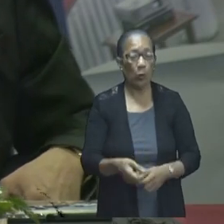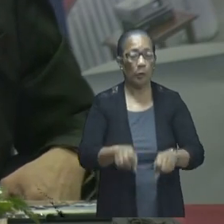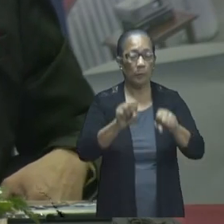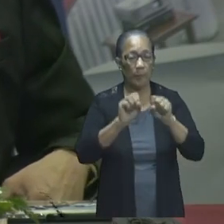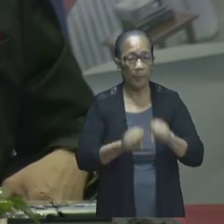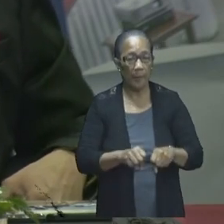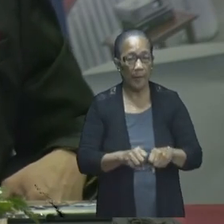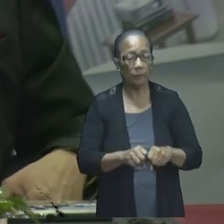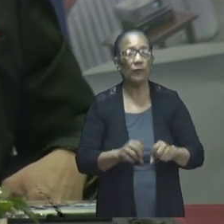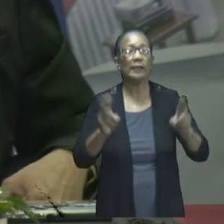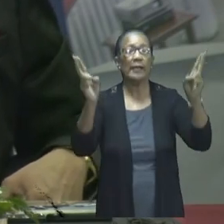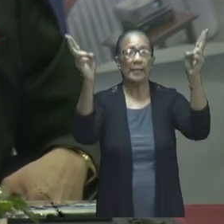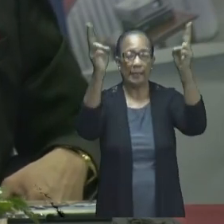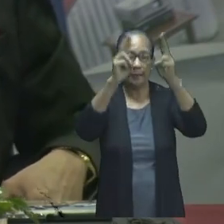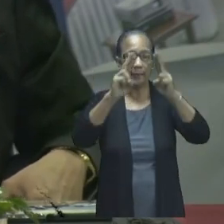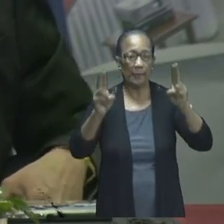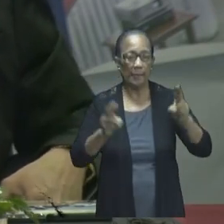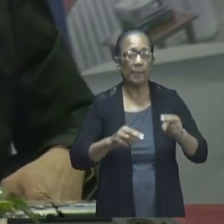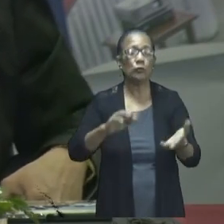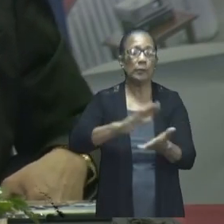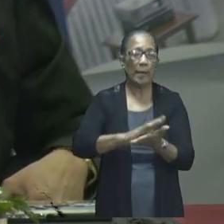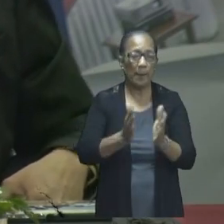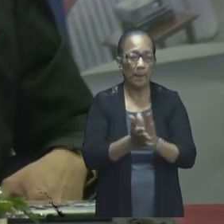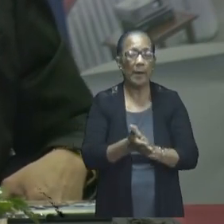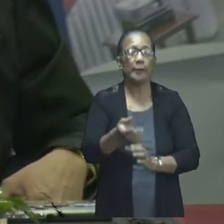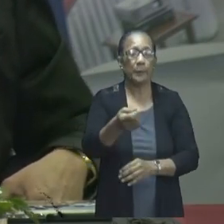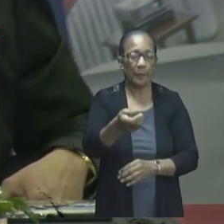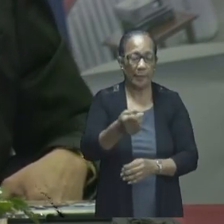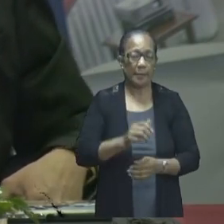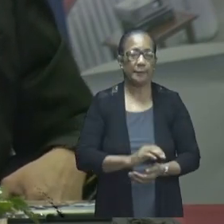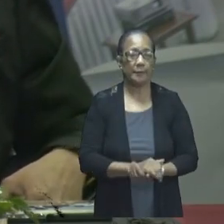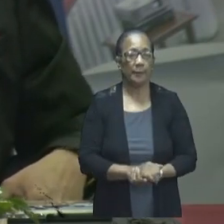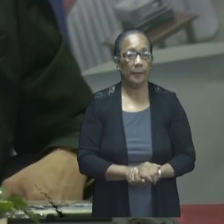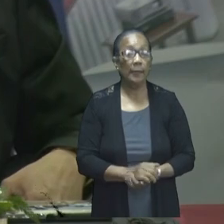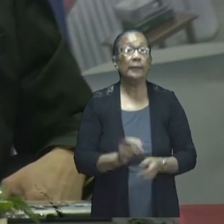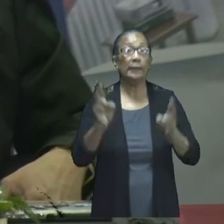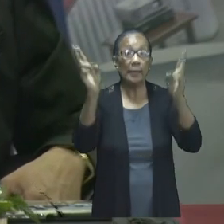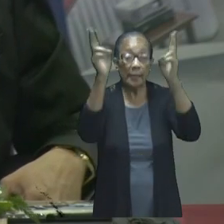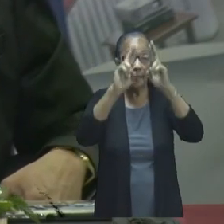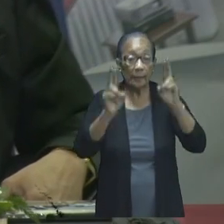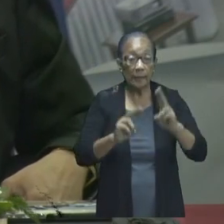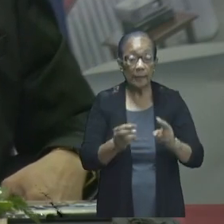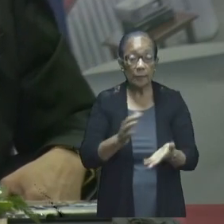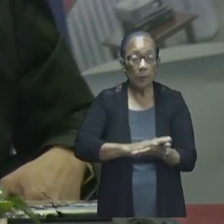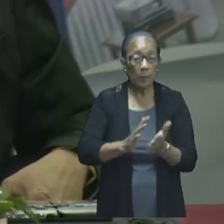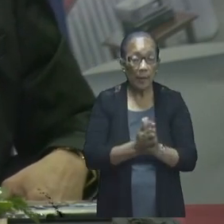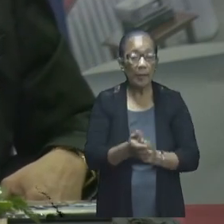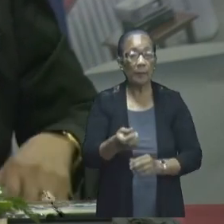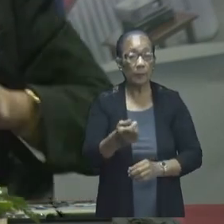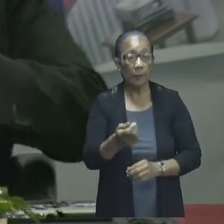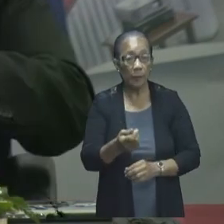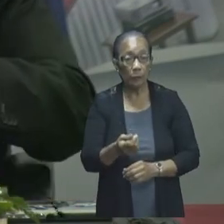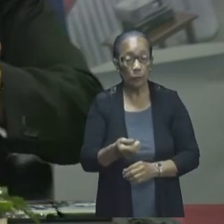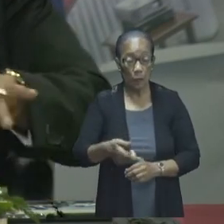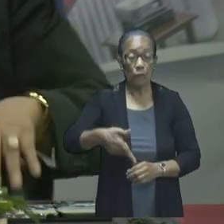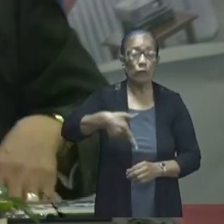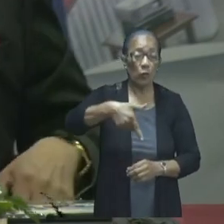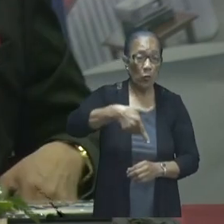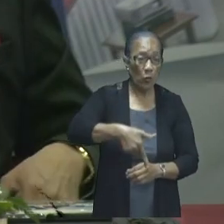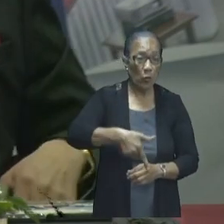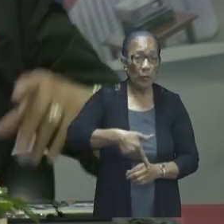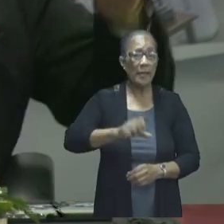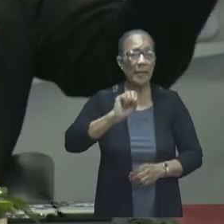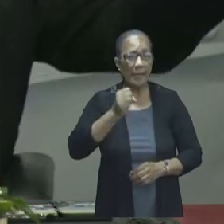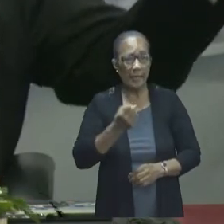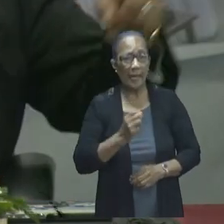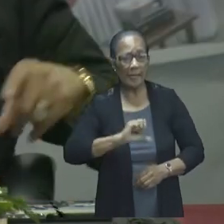internationale markt prees de internationale markt prijs voor olie je kunt op internet alles gaan